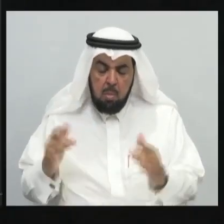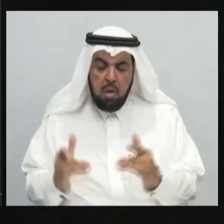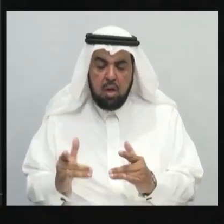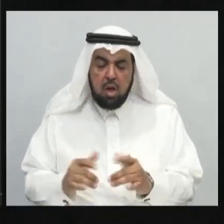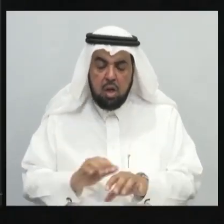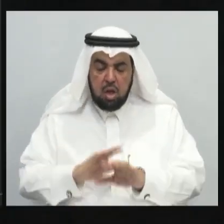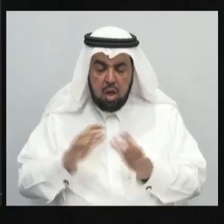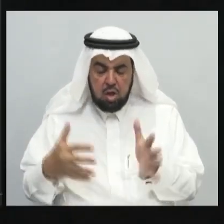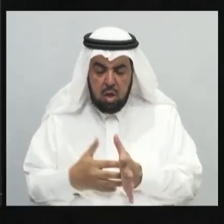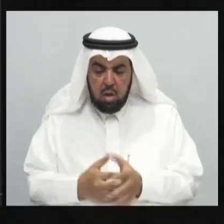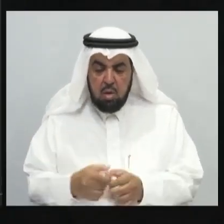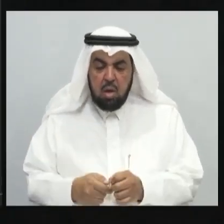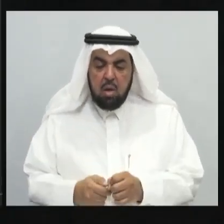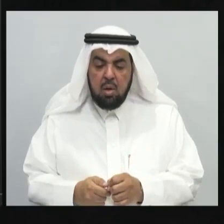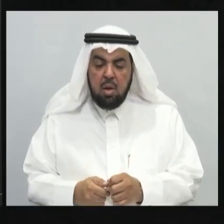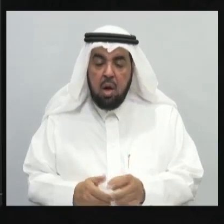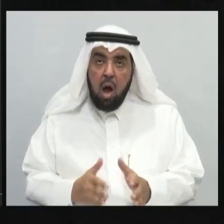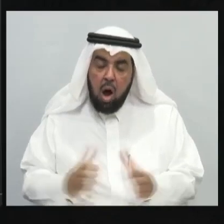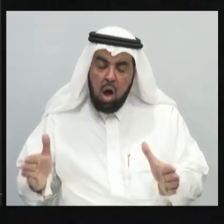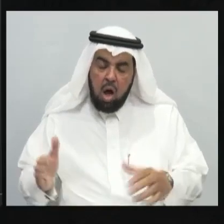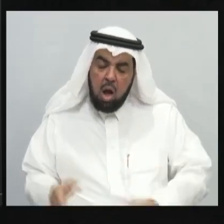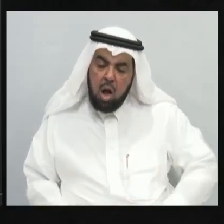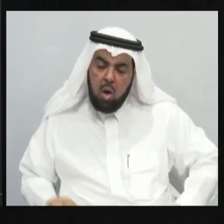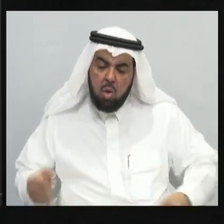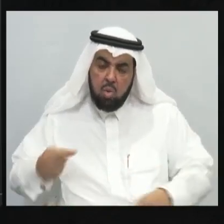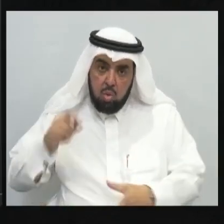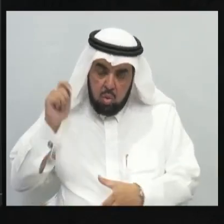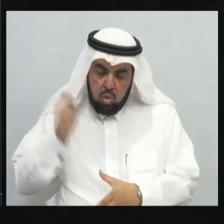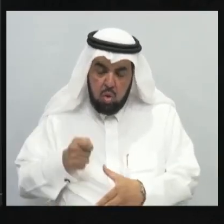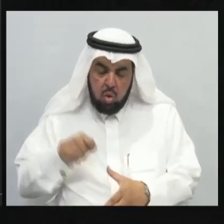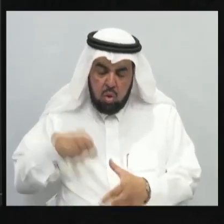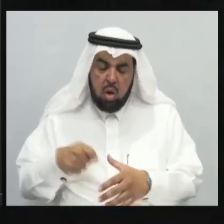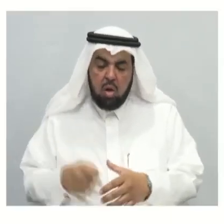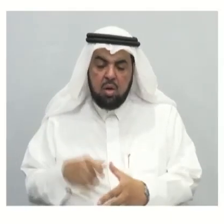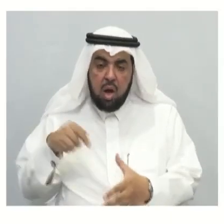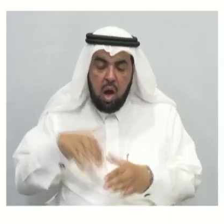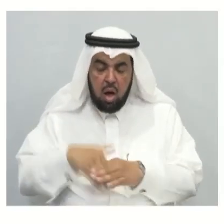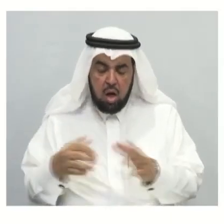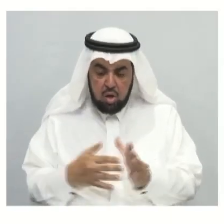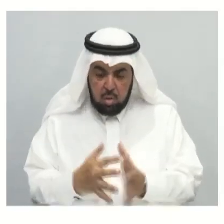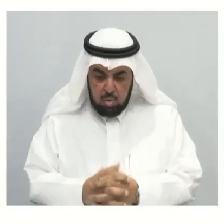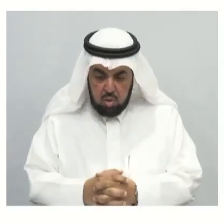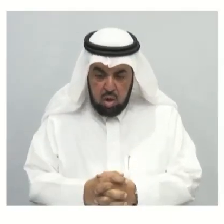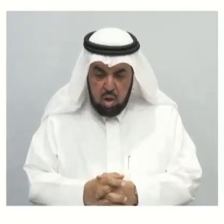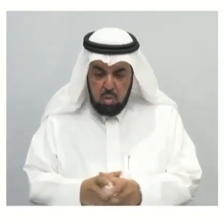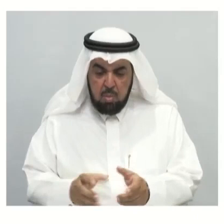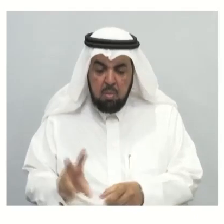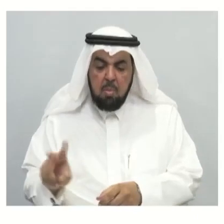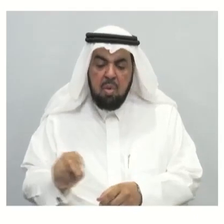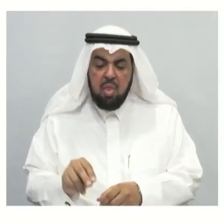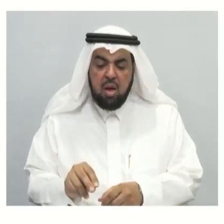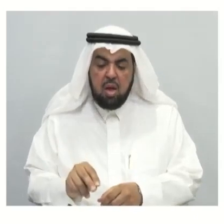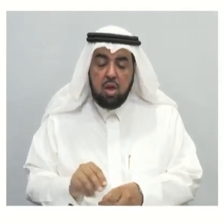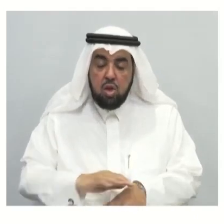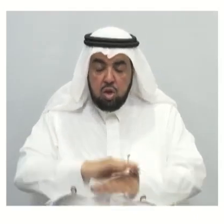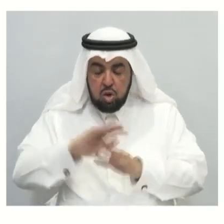يعد هذا المجلس اعلى سلطه داخل الجامعه ويتالف من من من